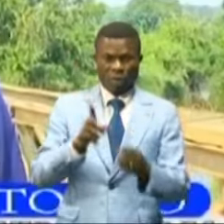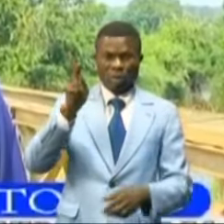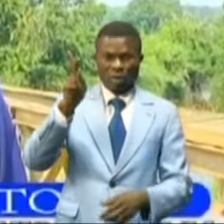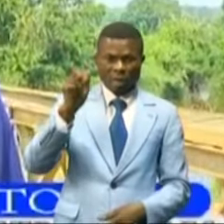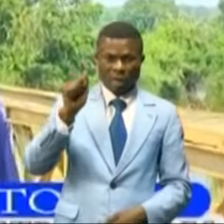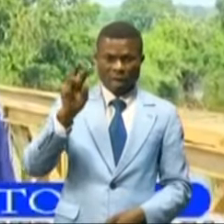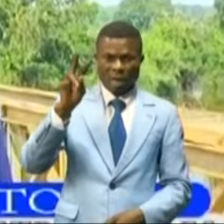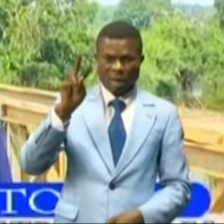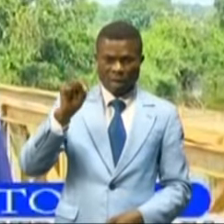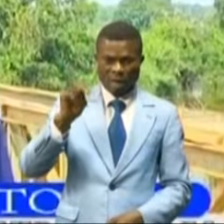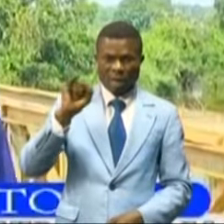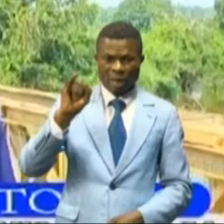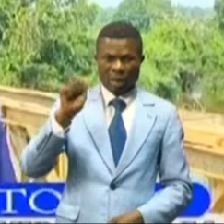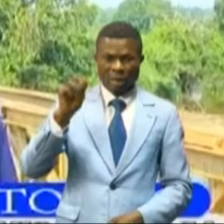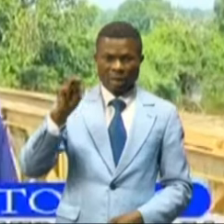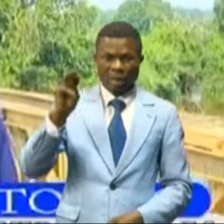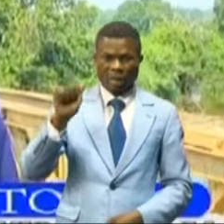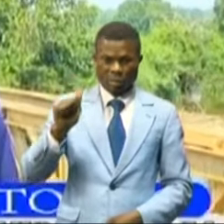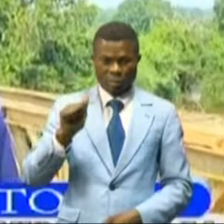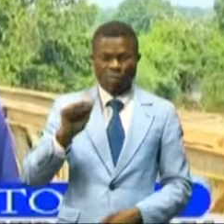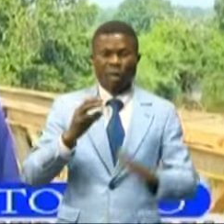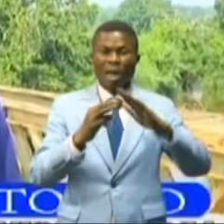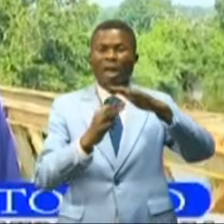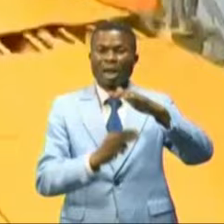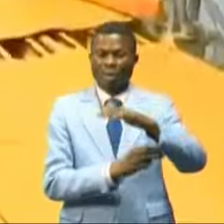Le pont présente beaucoup de faiblesses.